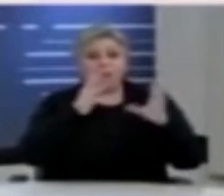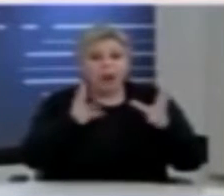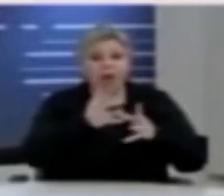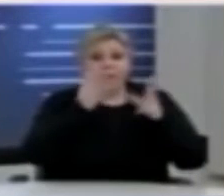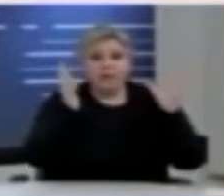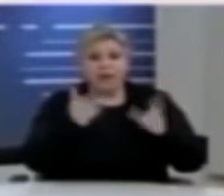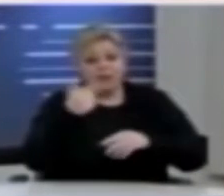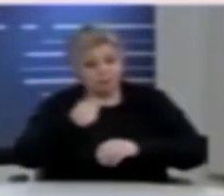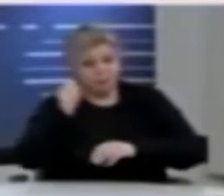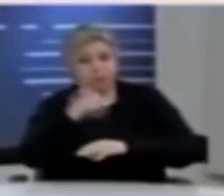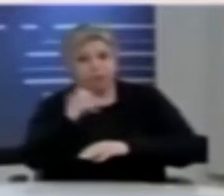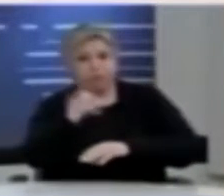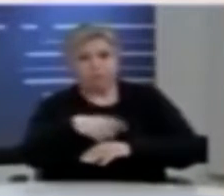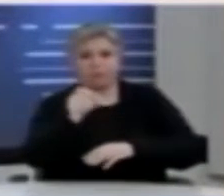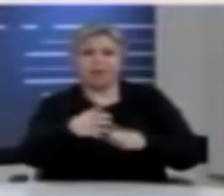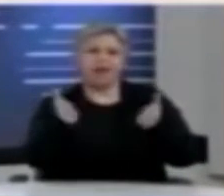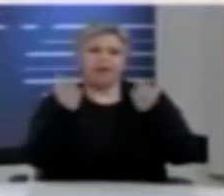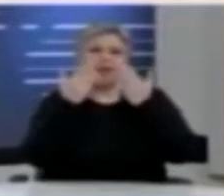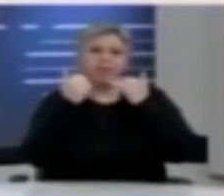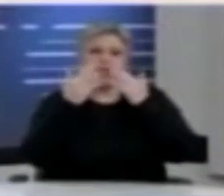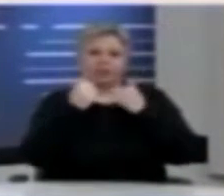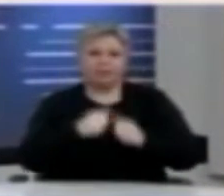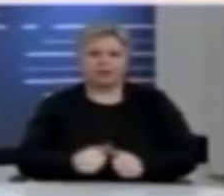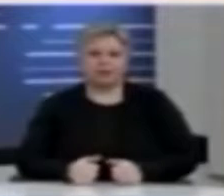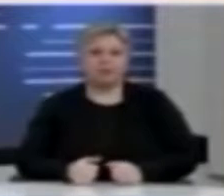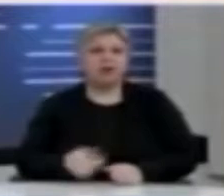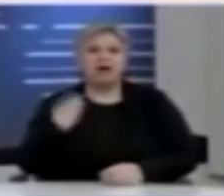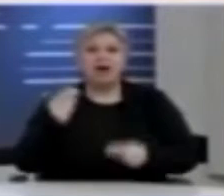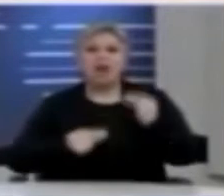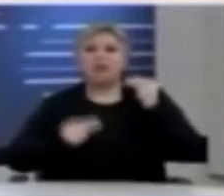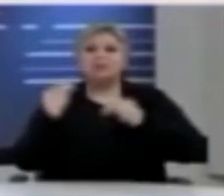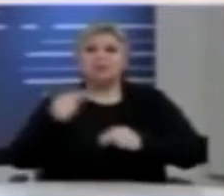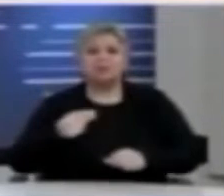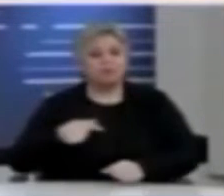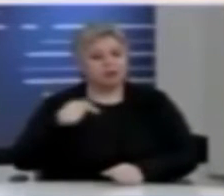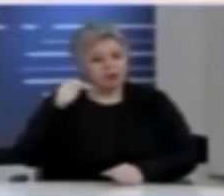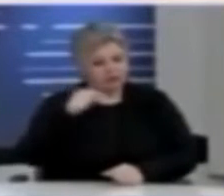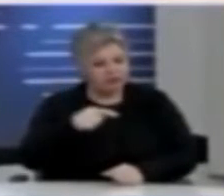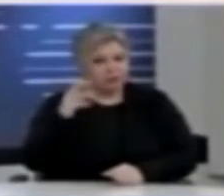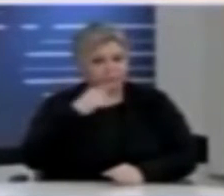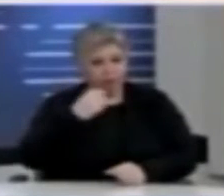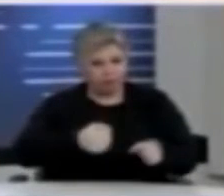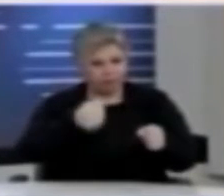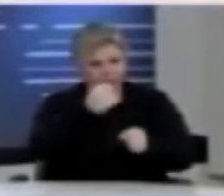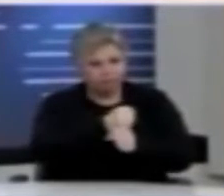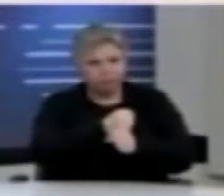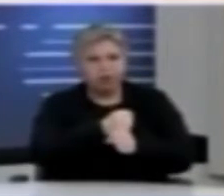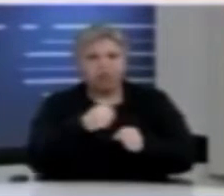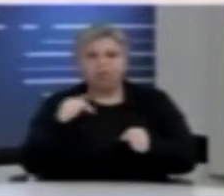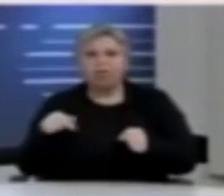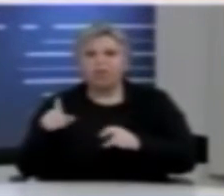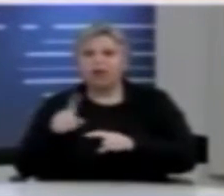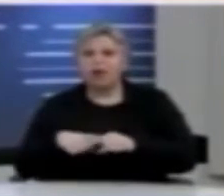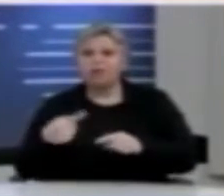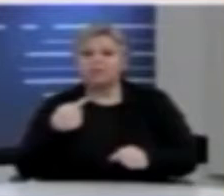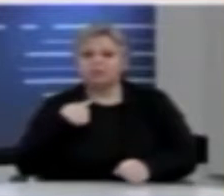είναι ότι κάθε μέρα που περνά με εσάς Πρωθυπουργό και με την όποια κυβέρνησή σας, χάνονται ευκαιρίες για τη χώρα